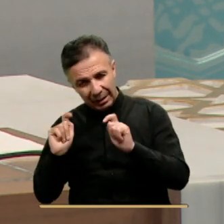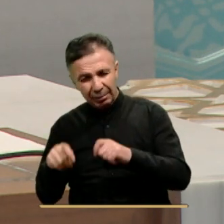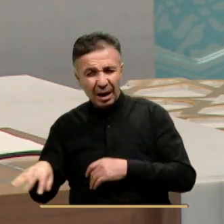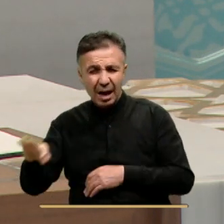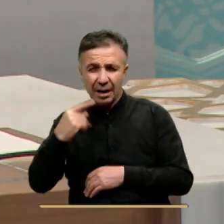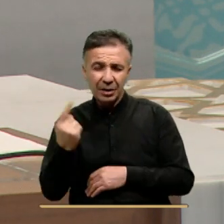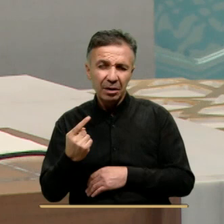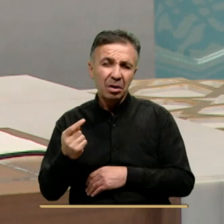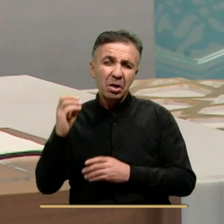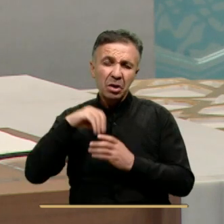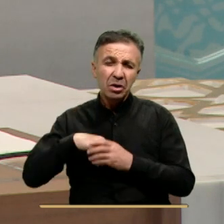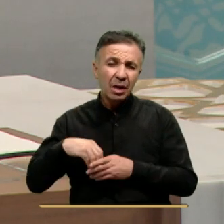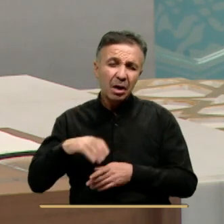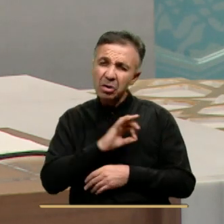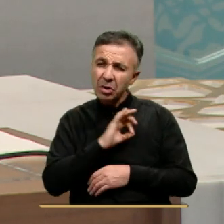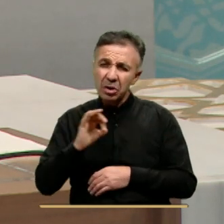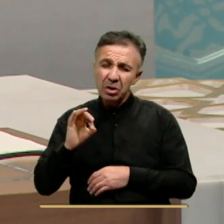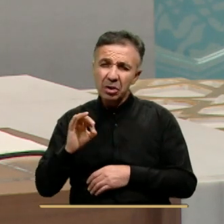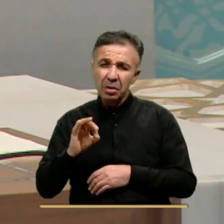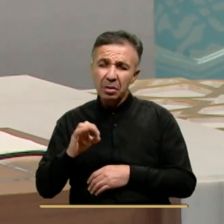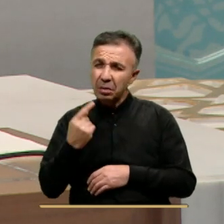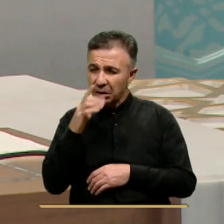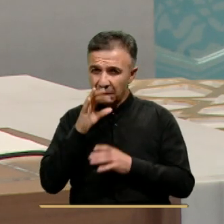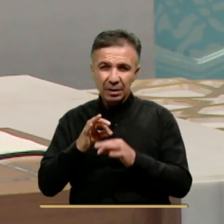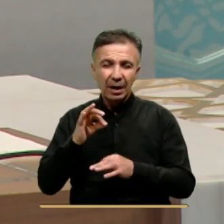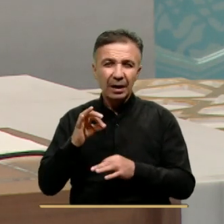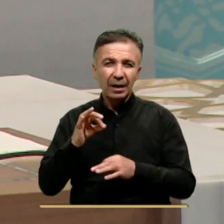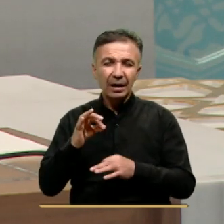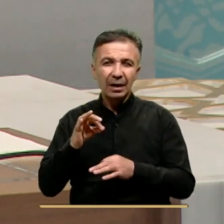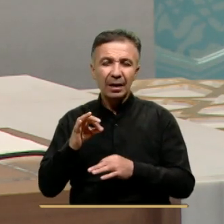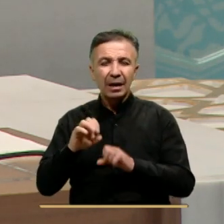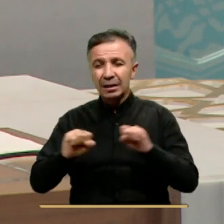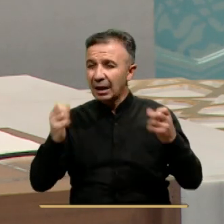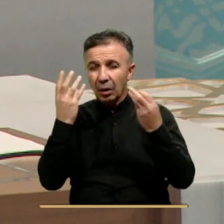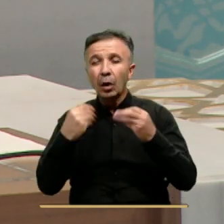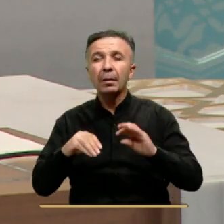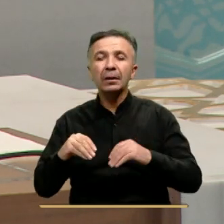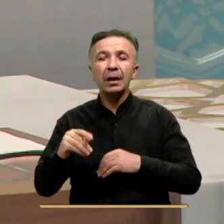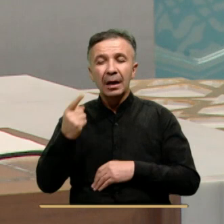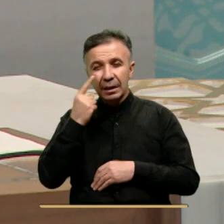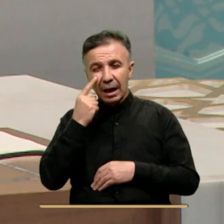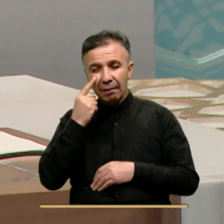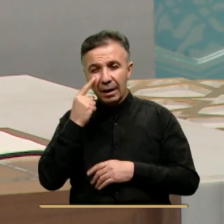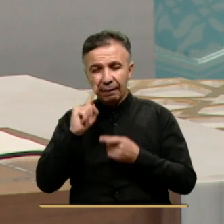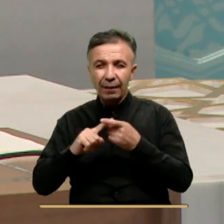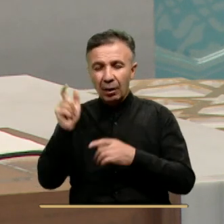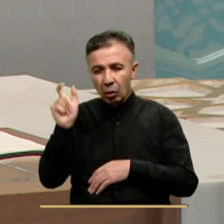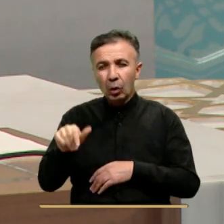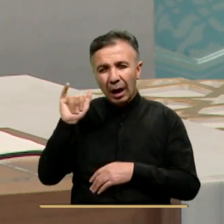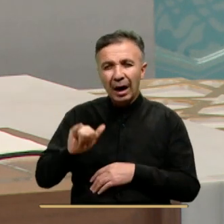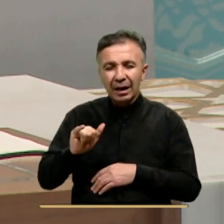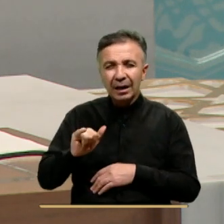ve içinde hiç kimsenin ahının bulaşmadığı kul ve kamu hakkının karışmadığı yalnız